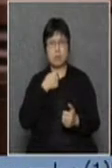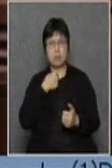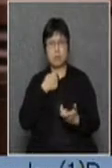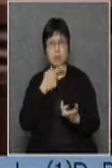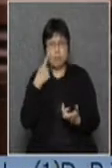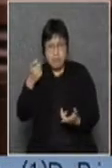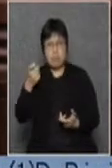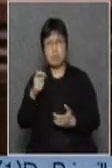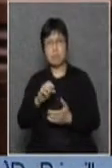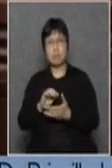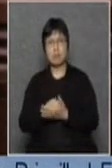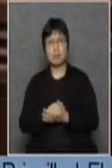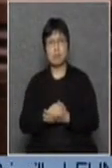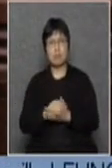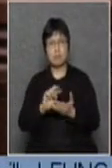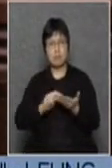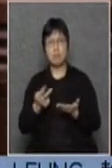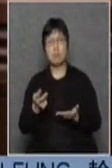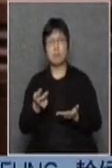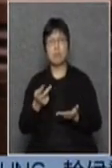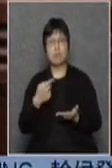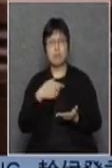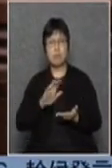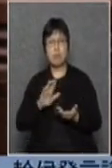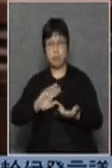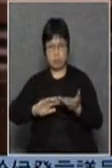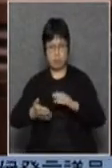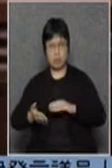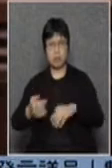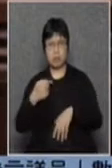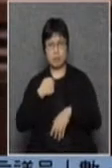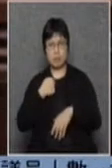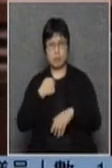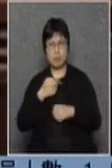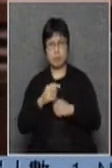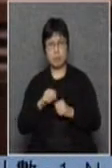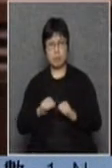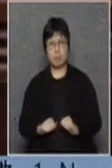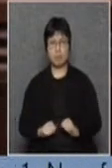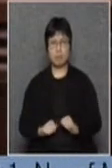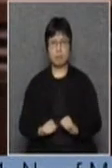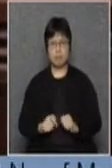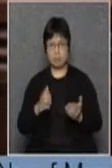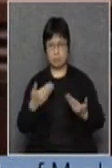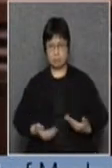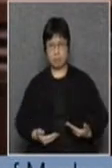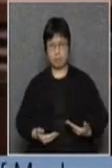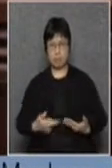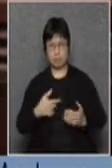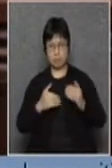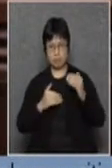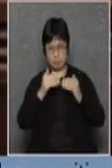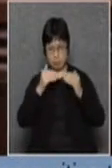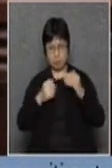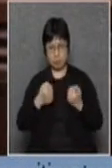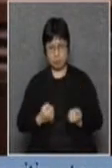應性嘅一個調節。相反，我哋係應該保持我哋目前我哋呢個水平，我哋希